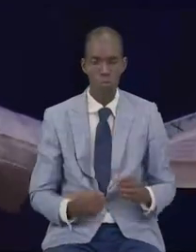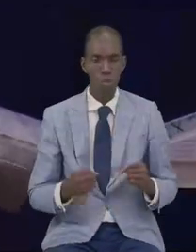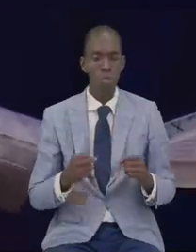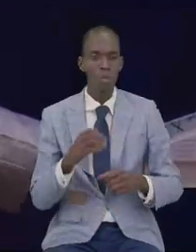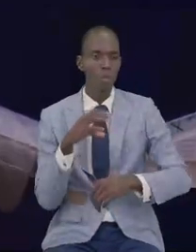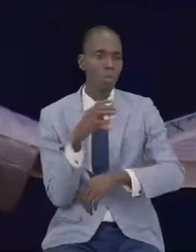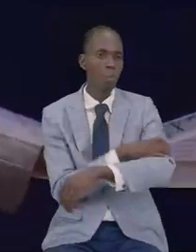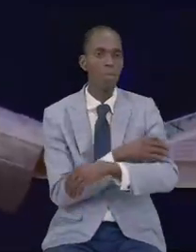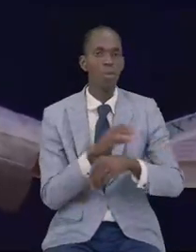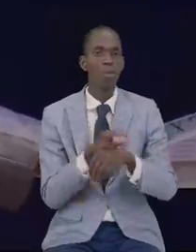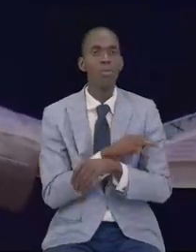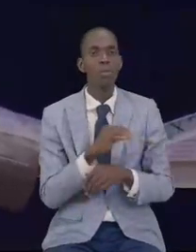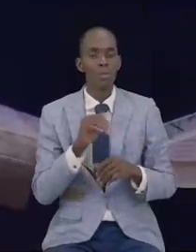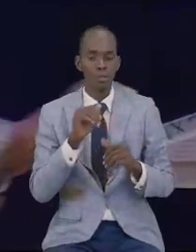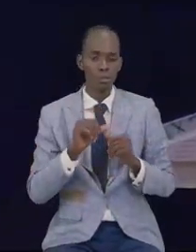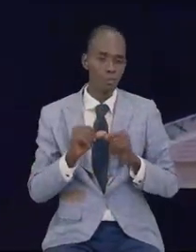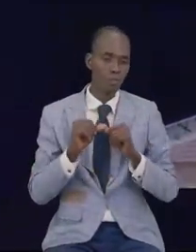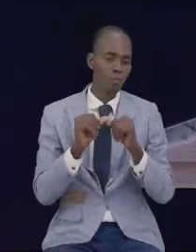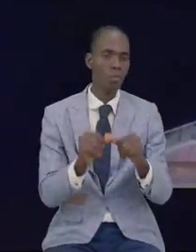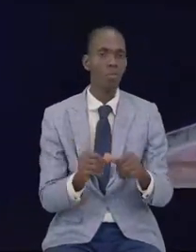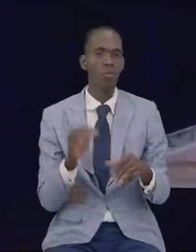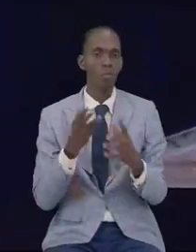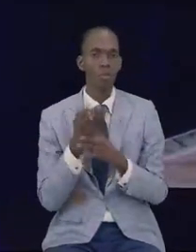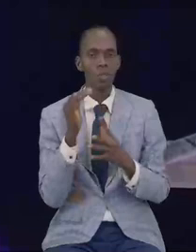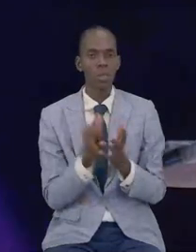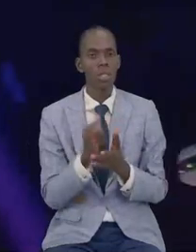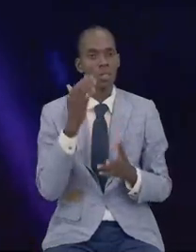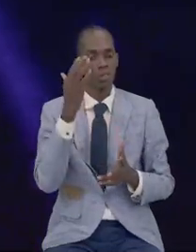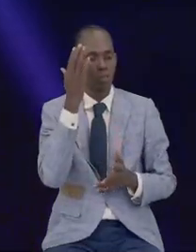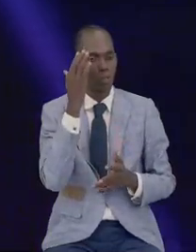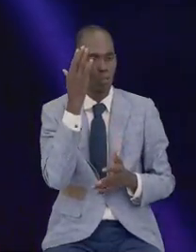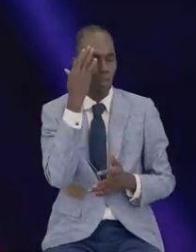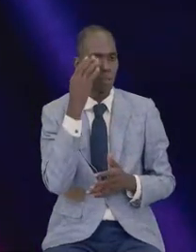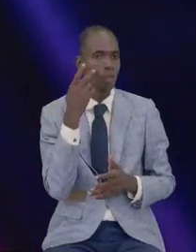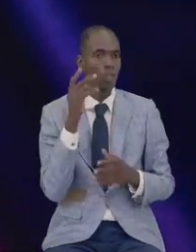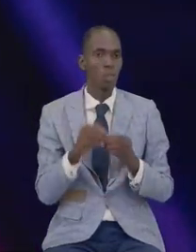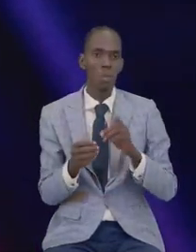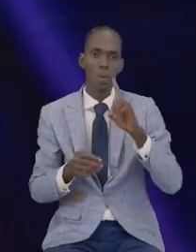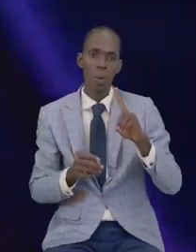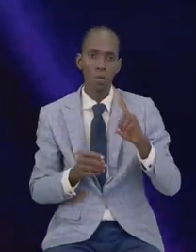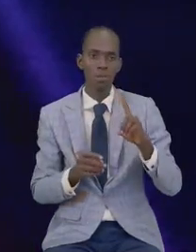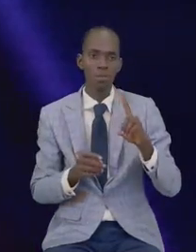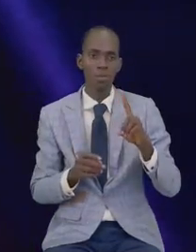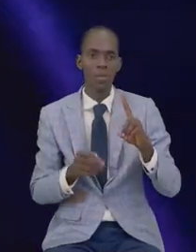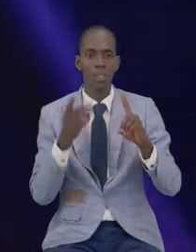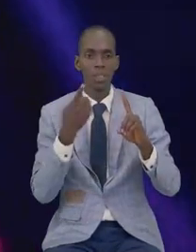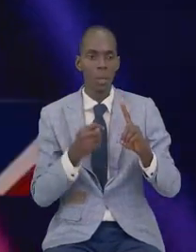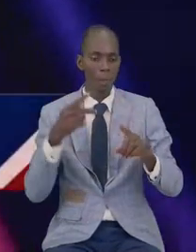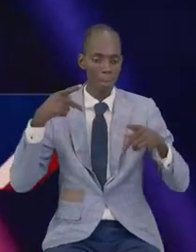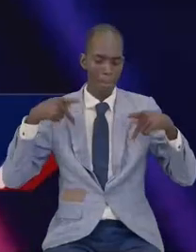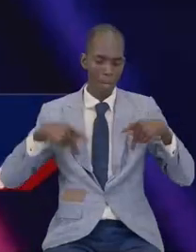un revêtement, une effusion puissante par la connaissance et la seigneurie du Roi. Numéro 1 ici, c'est